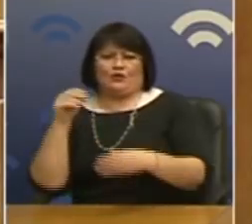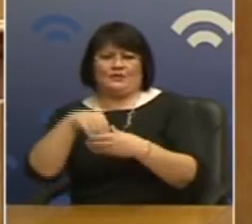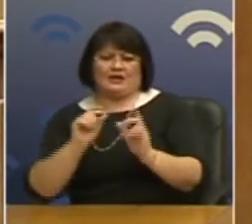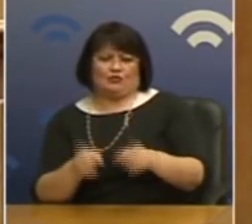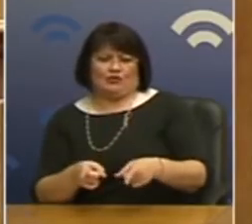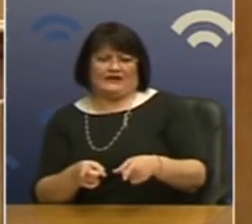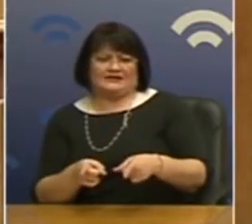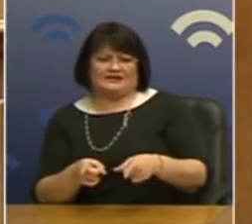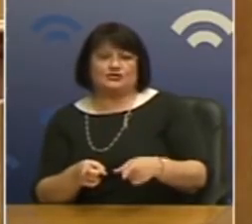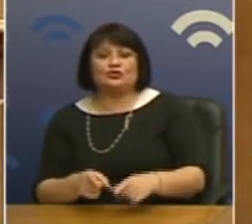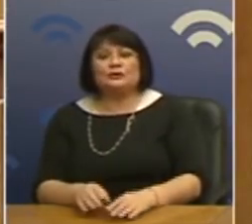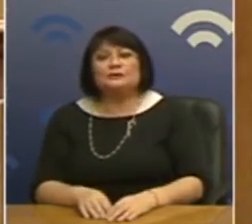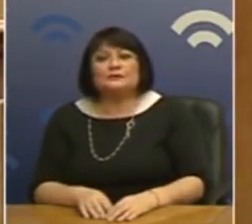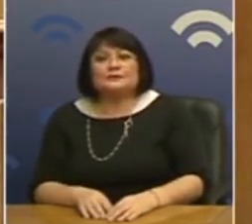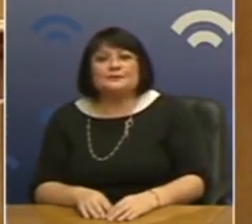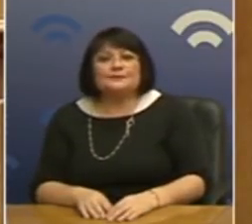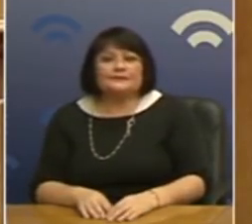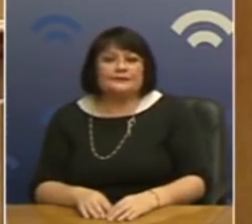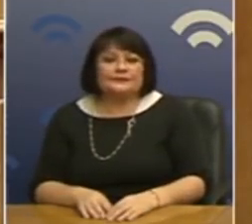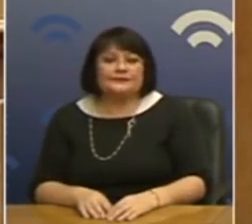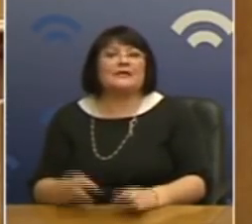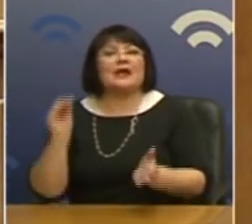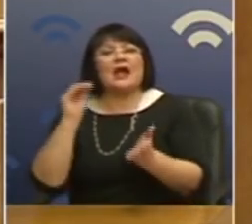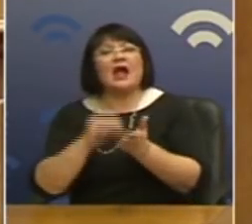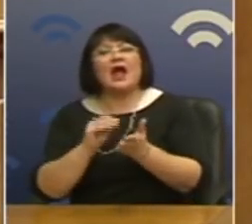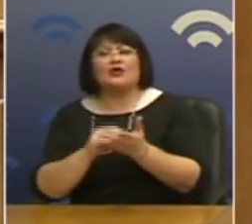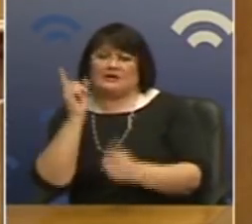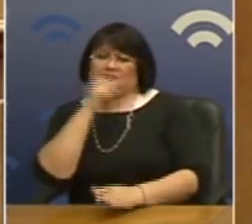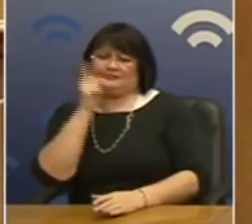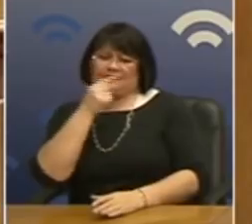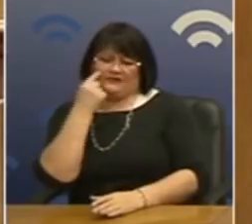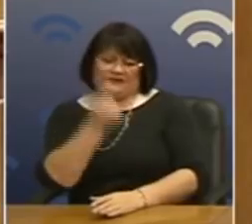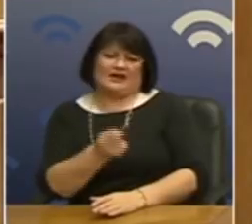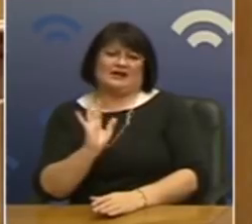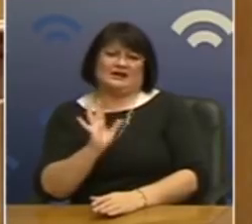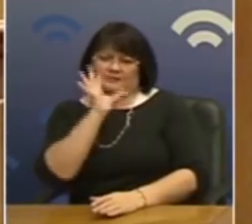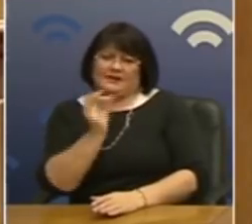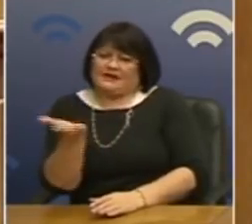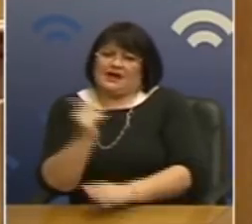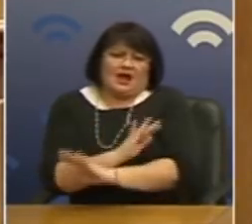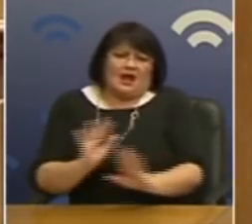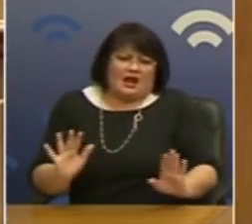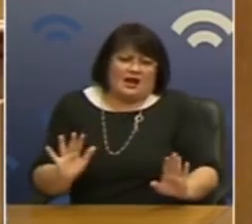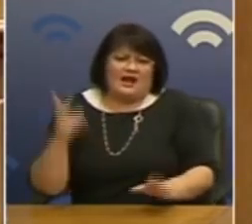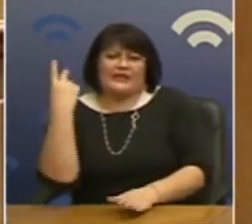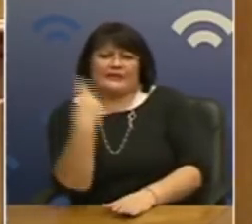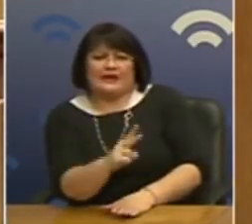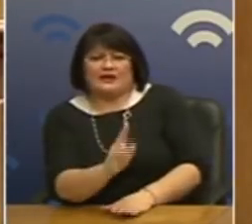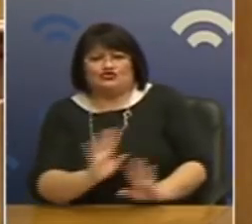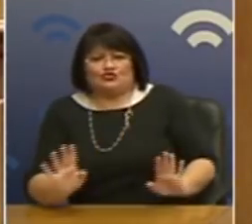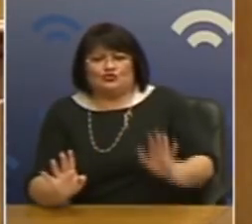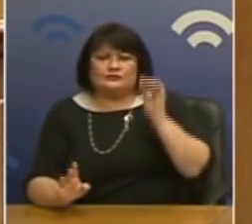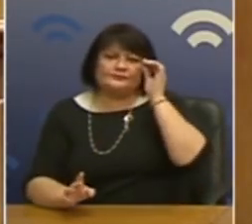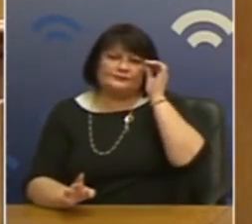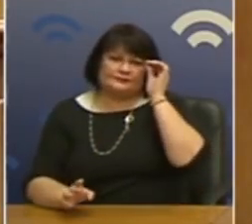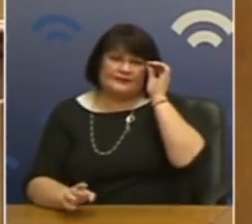είναι τίποτε άλλο παρά μια ακόμα αυτοδιάψευση και δική σας βεβαίως και του